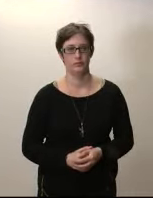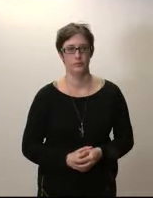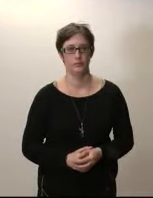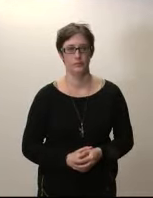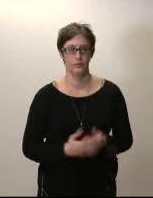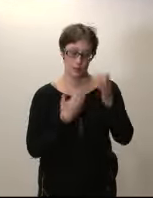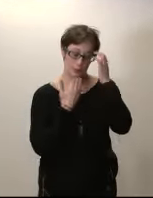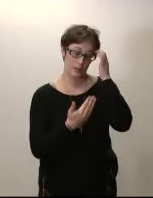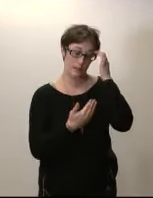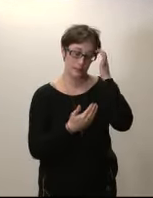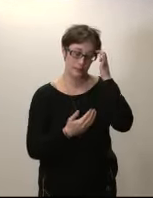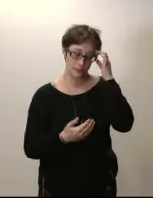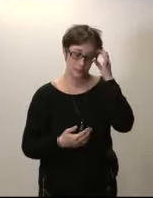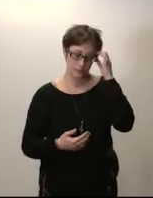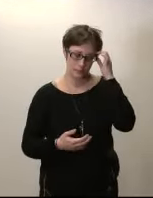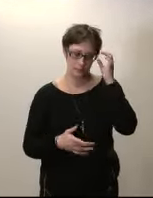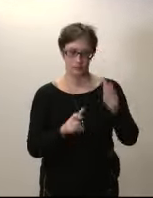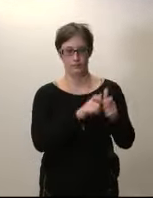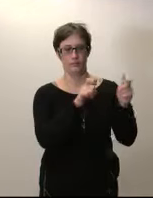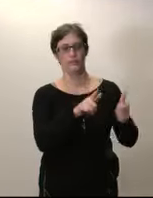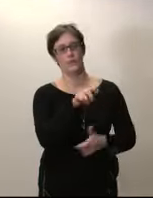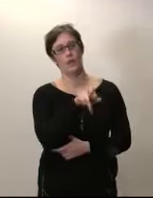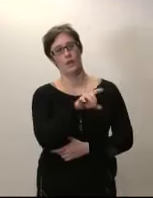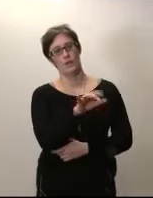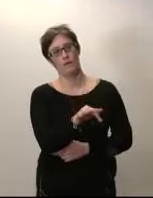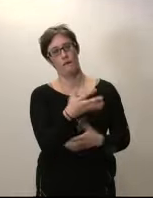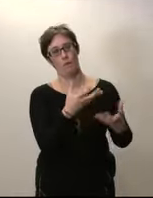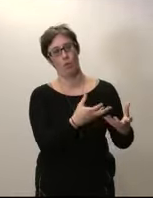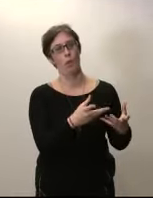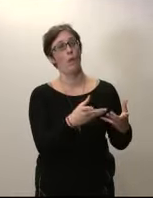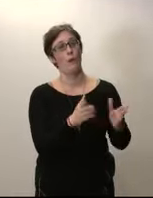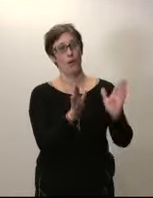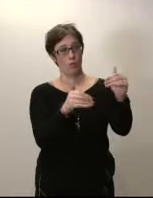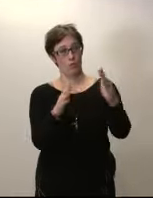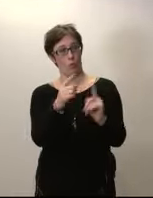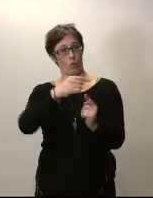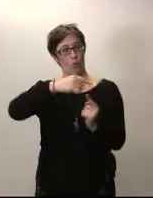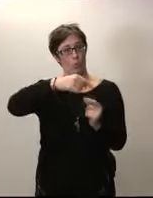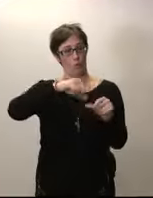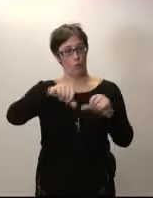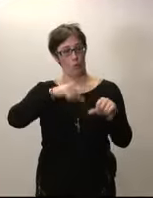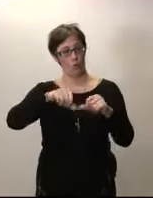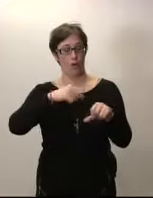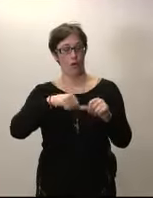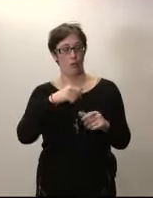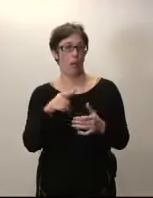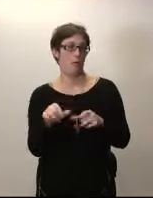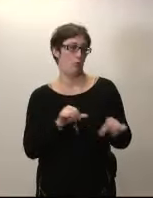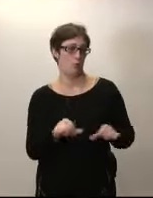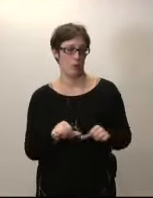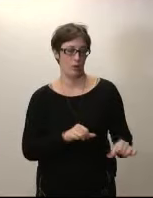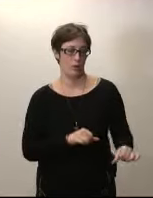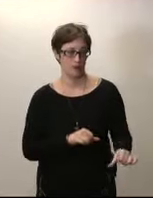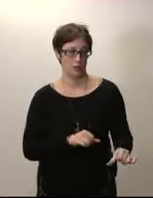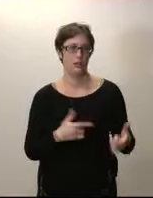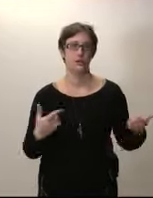Merci, monsieur Cuny. La société GRDF souhaite moderniser son parc de compteurs de gaz. En fait,